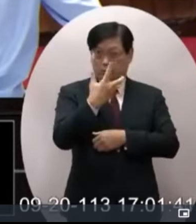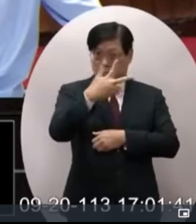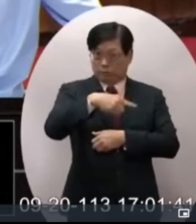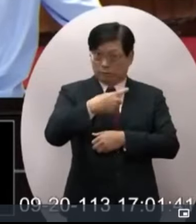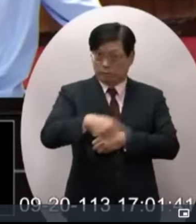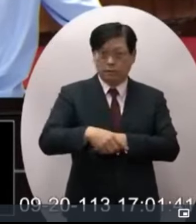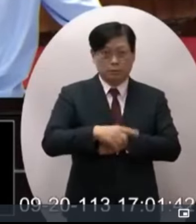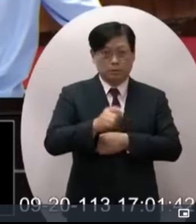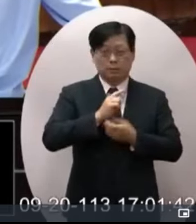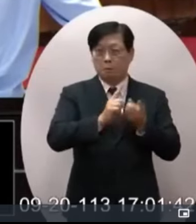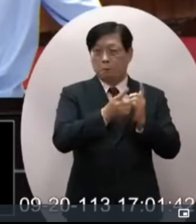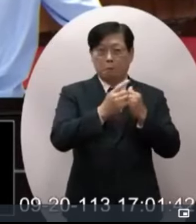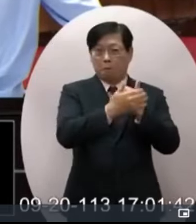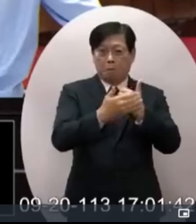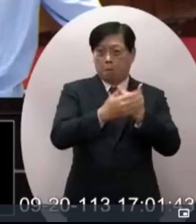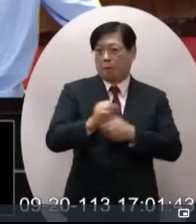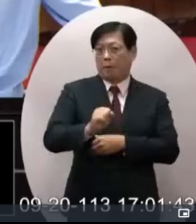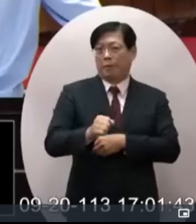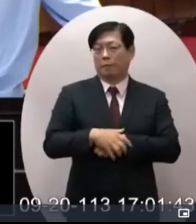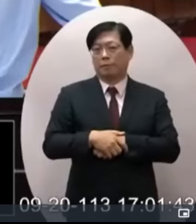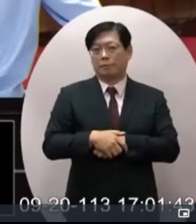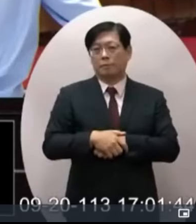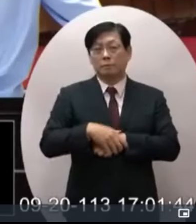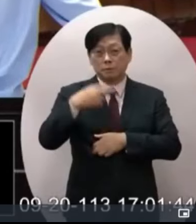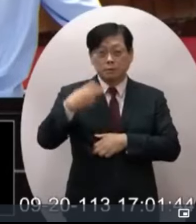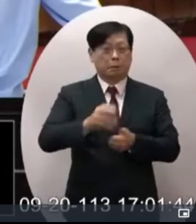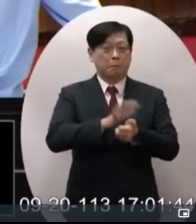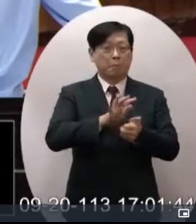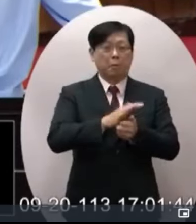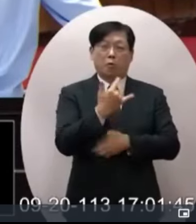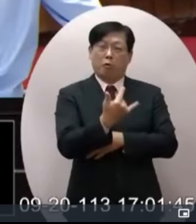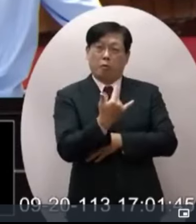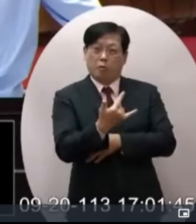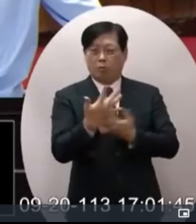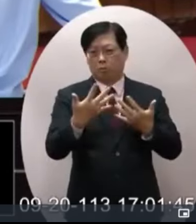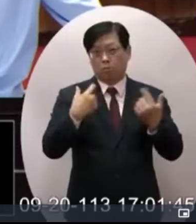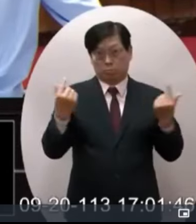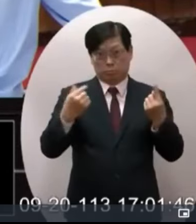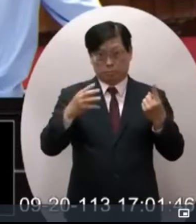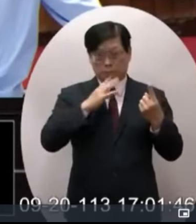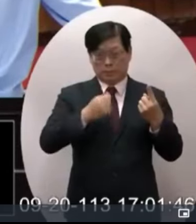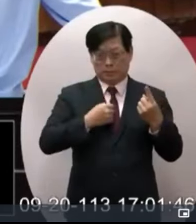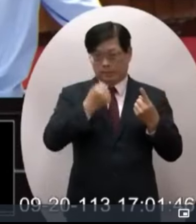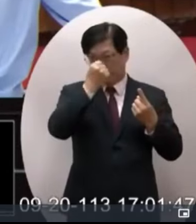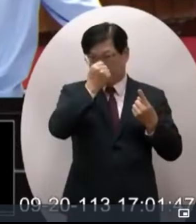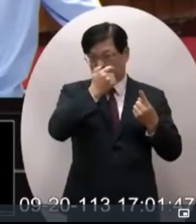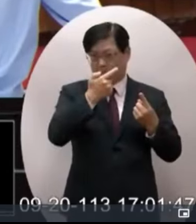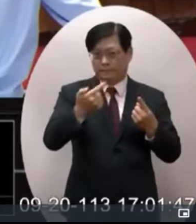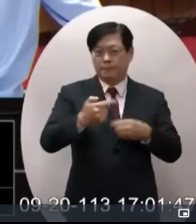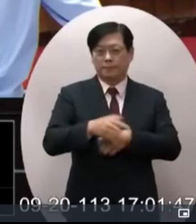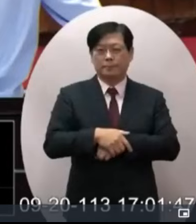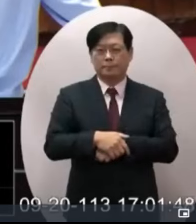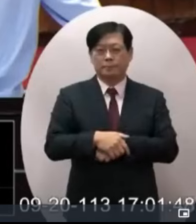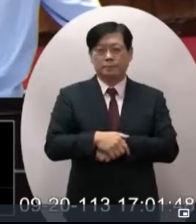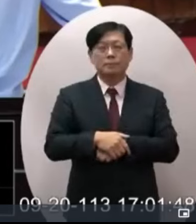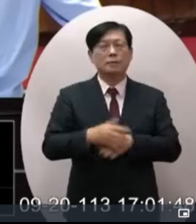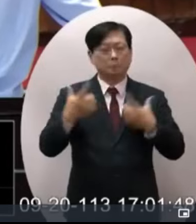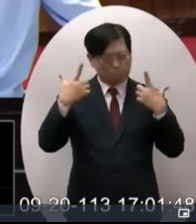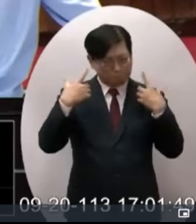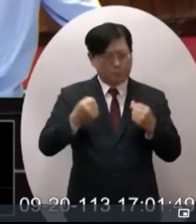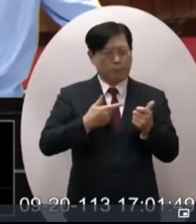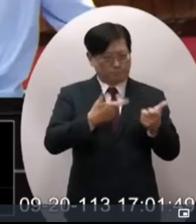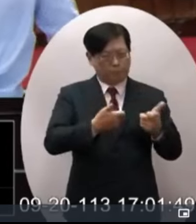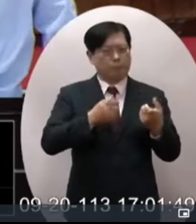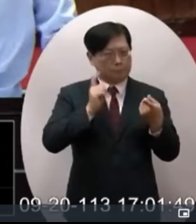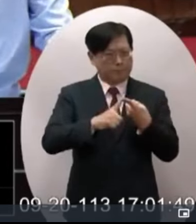死刑犯他的护身符，再次的免死金牌。尤其这些人神共愤的重大罪行案，该执行